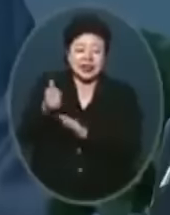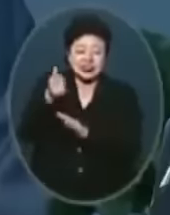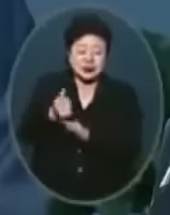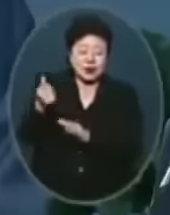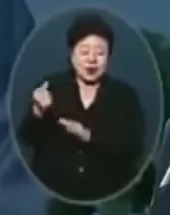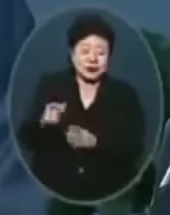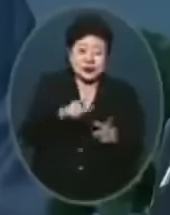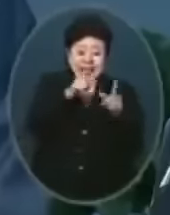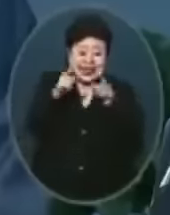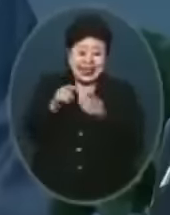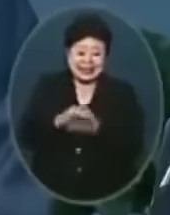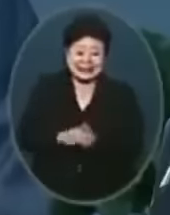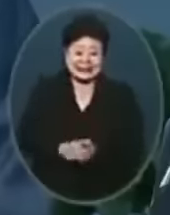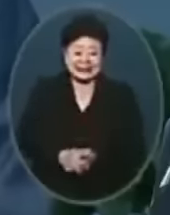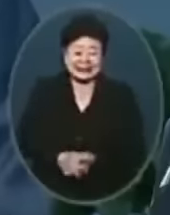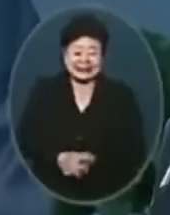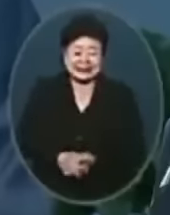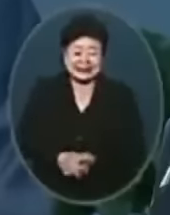것입니다.